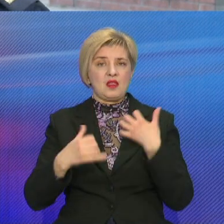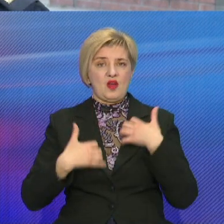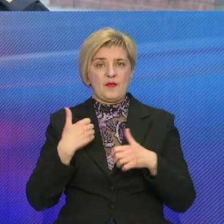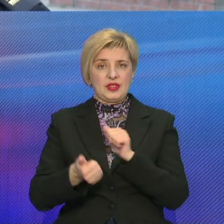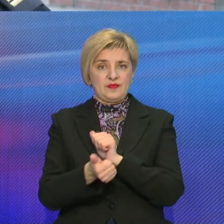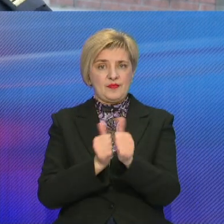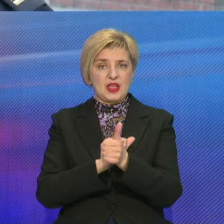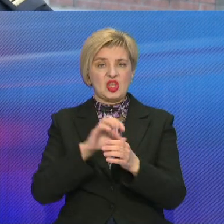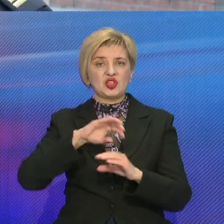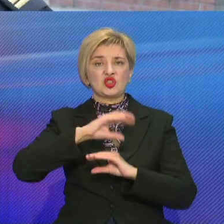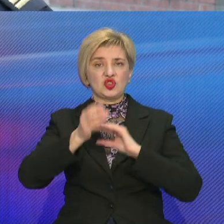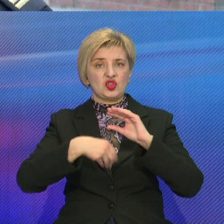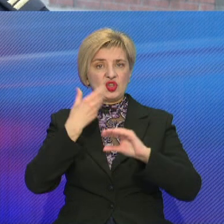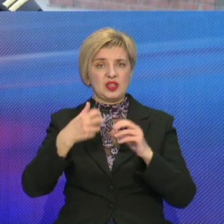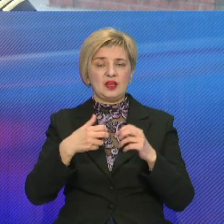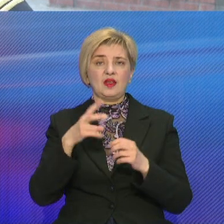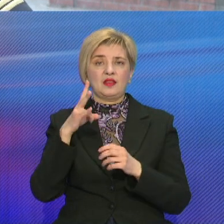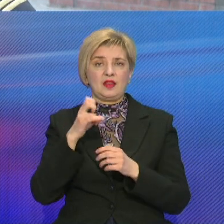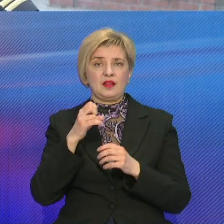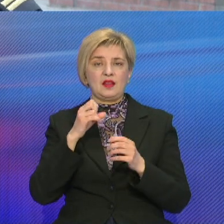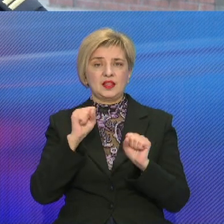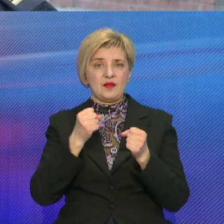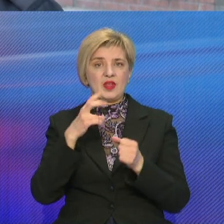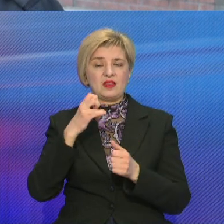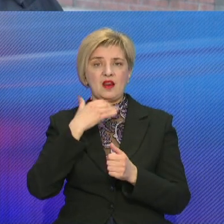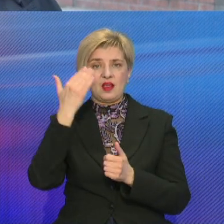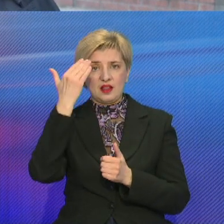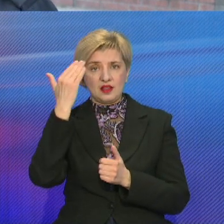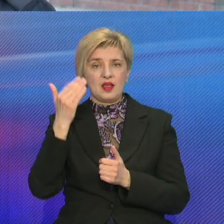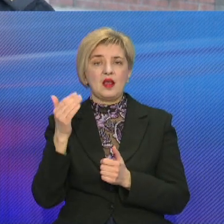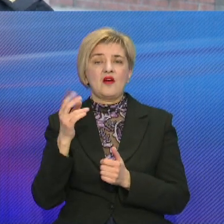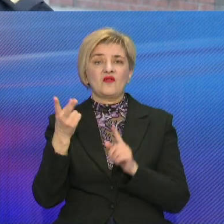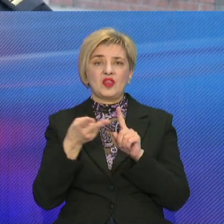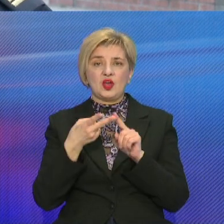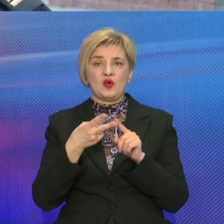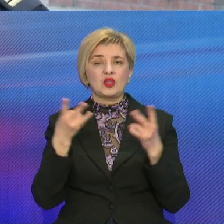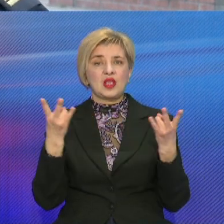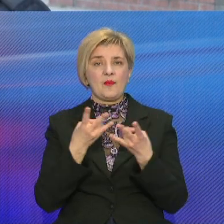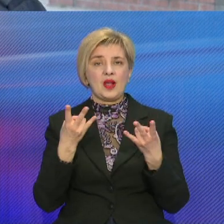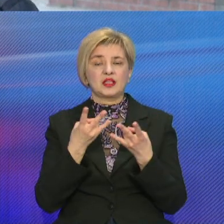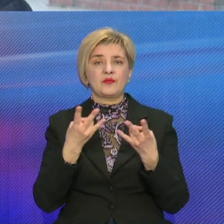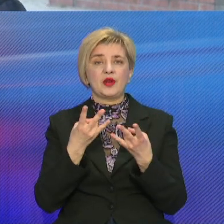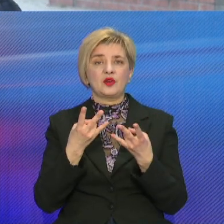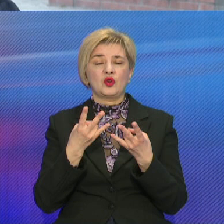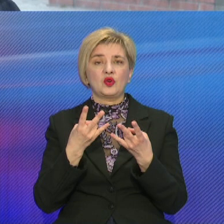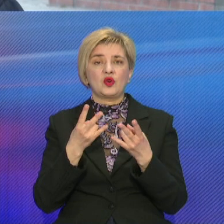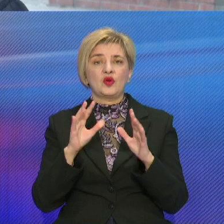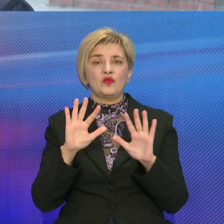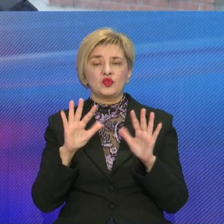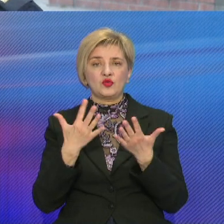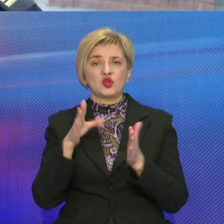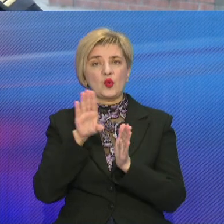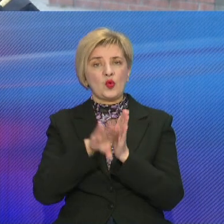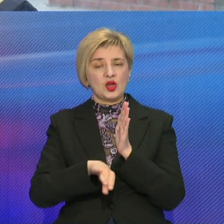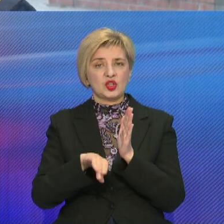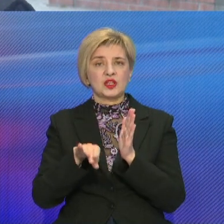зимних шин на летние, хотя и по правилам дорожного движения это делать уже разрешено. Второе, это необходимо выбирать в случае уже ухудшения погодных